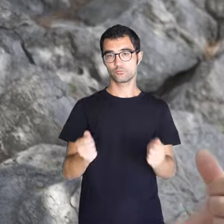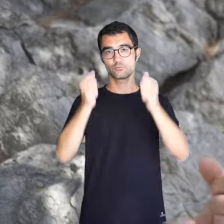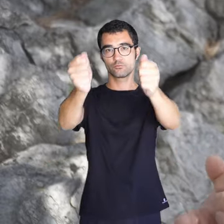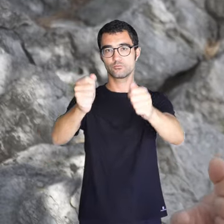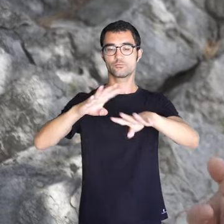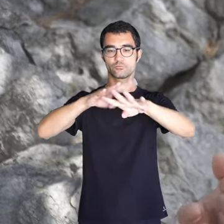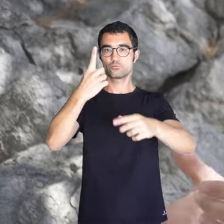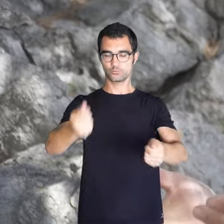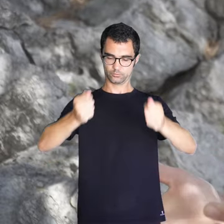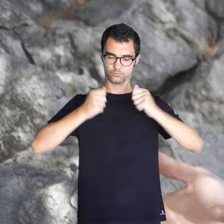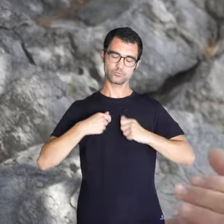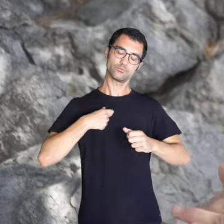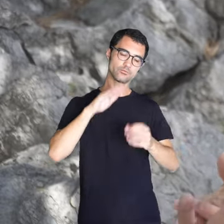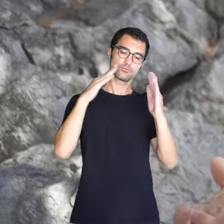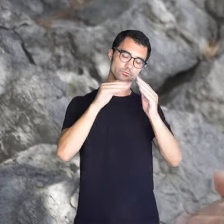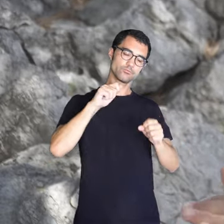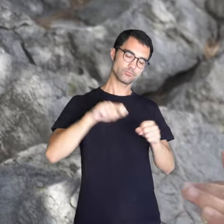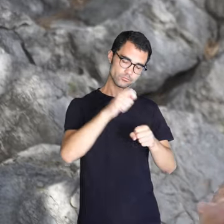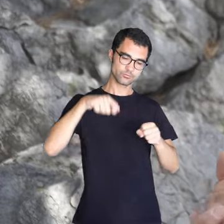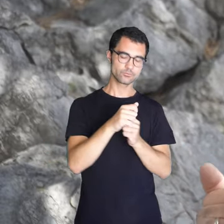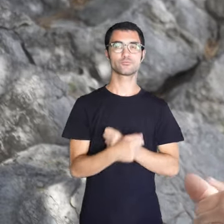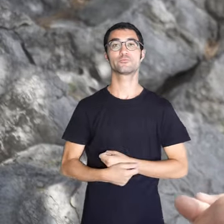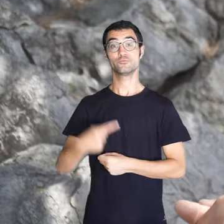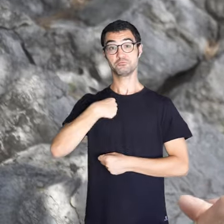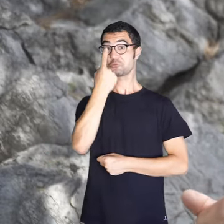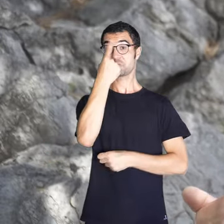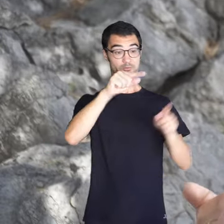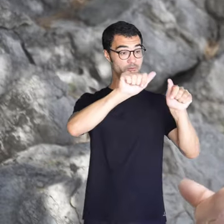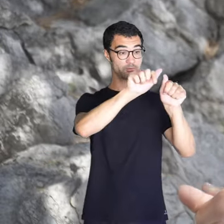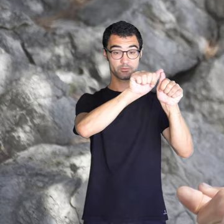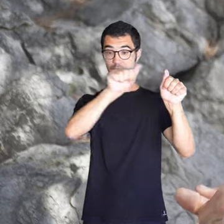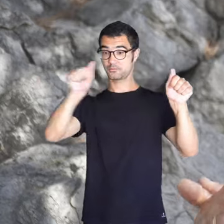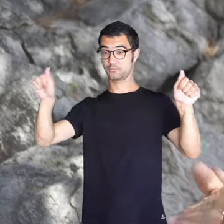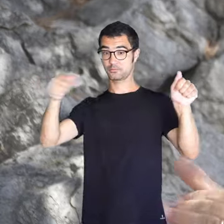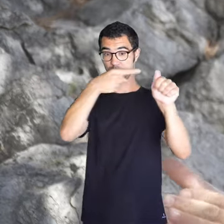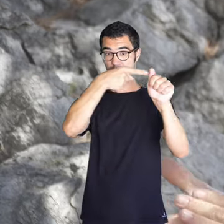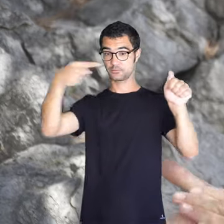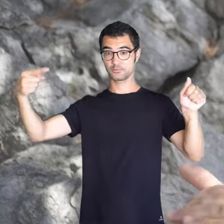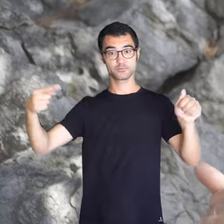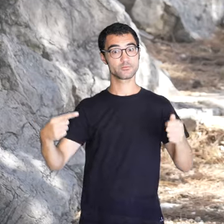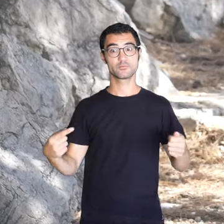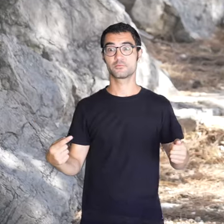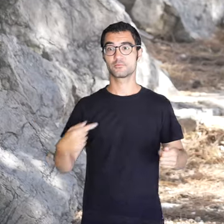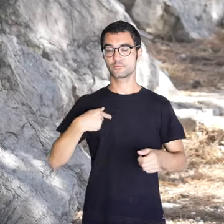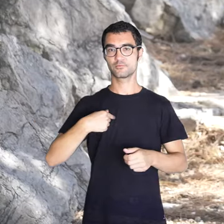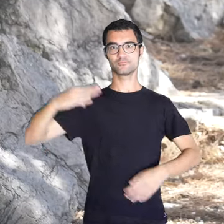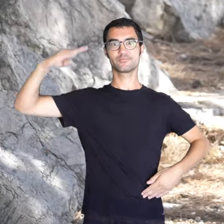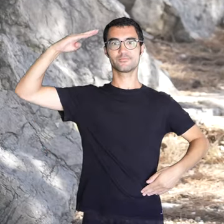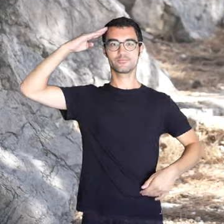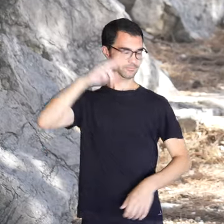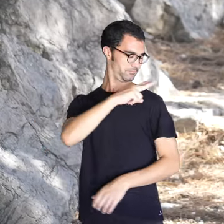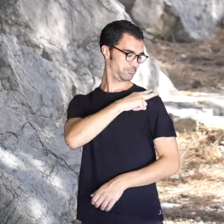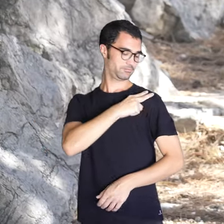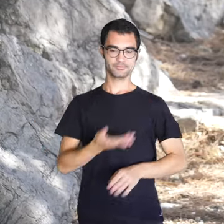fa una setmana que soc patró, diguem, sense mon pare. Ser